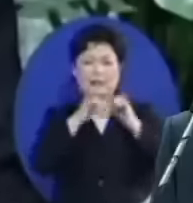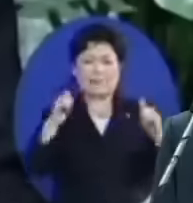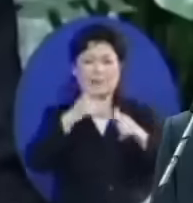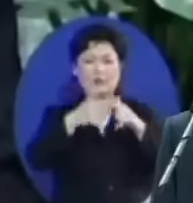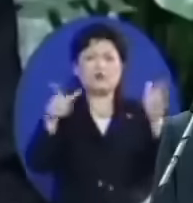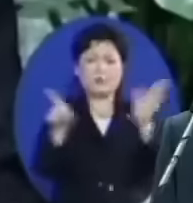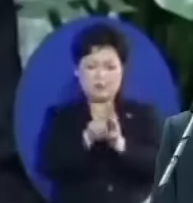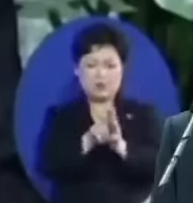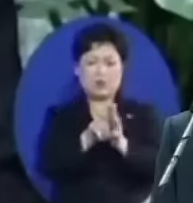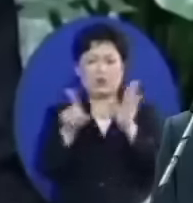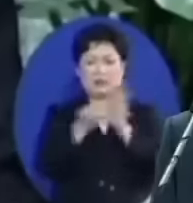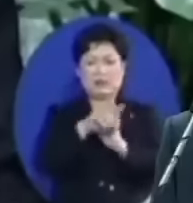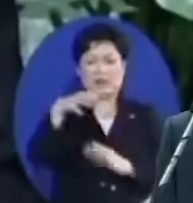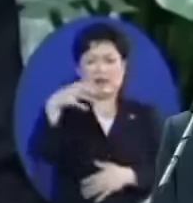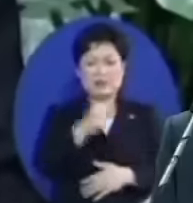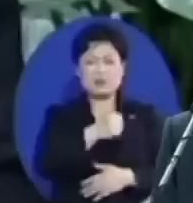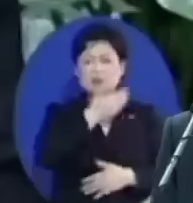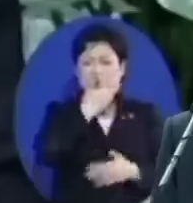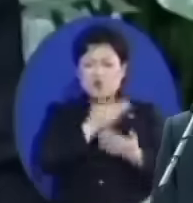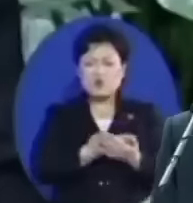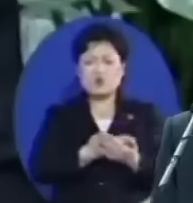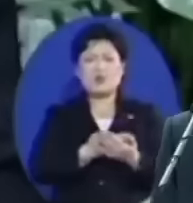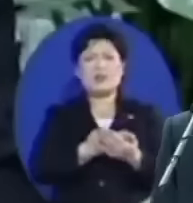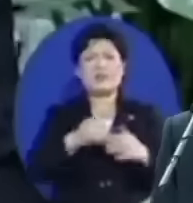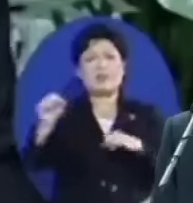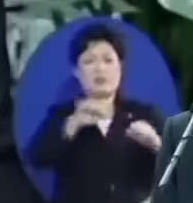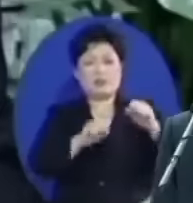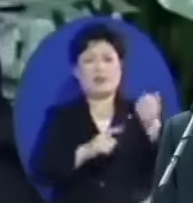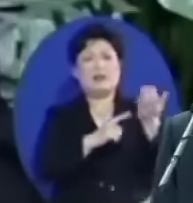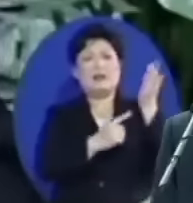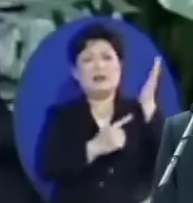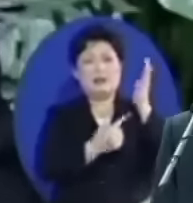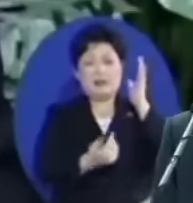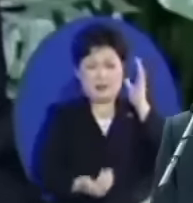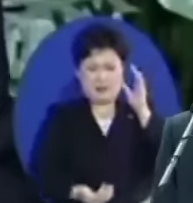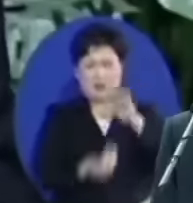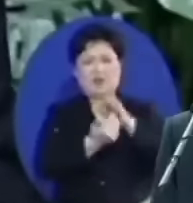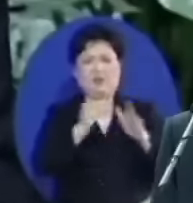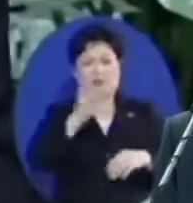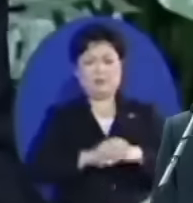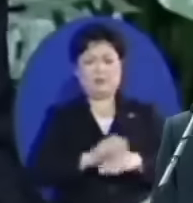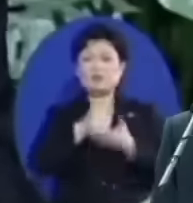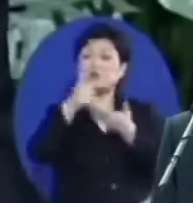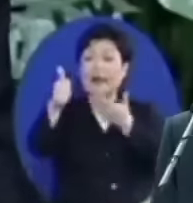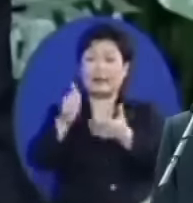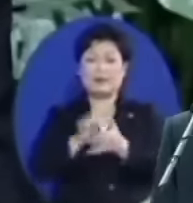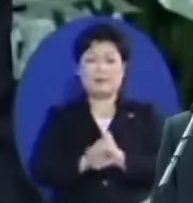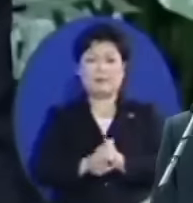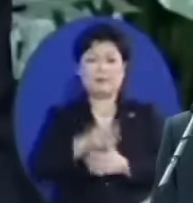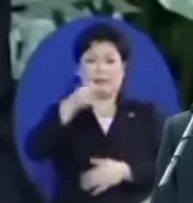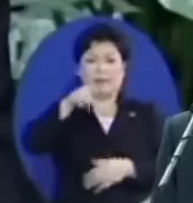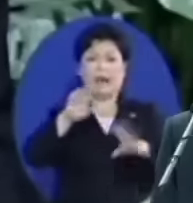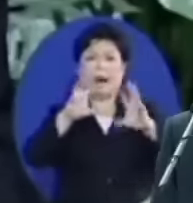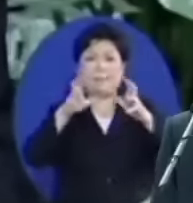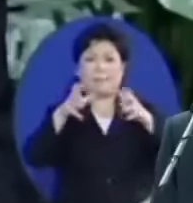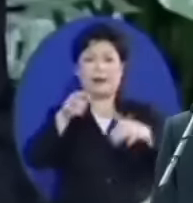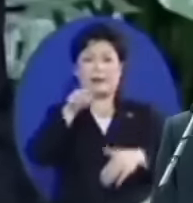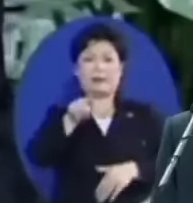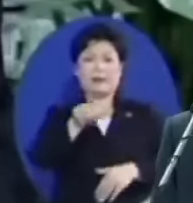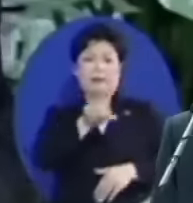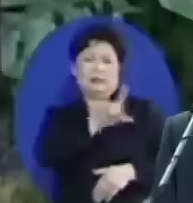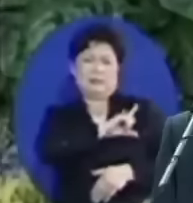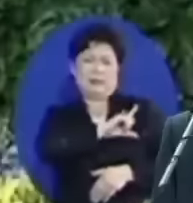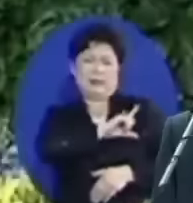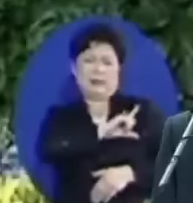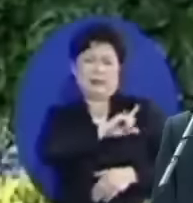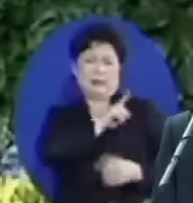믿고 신앙을 가진 귀한 역사가 일어나게 된 것입니다. 주님께서는 사마리아에서 제일 손꼽는